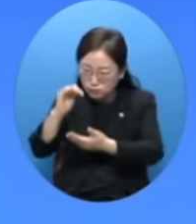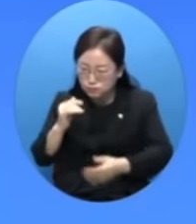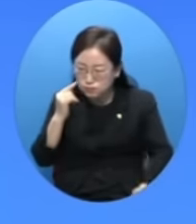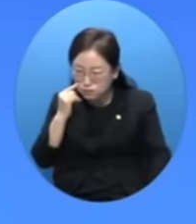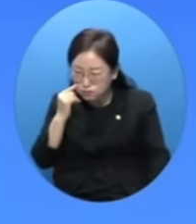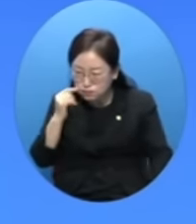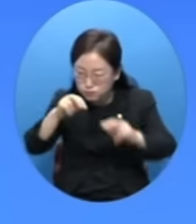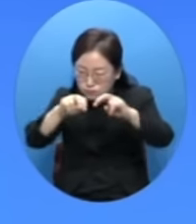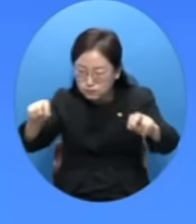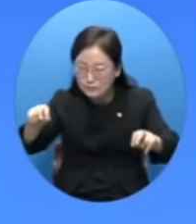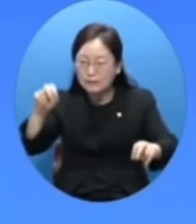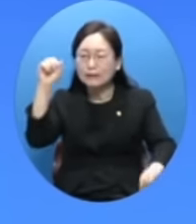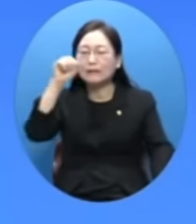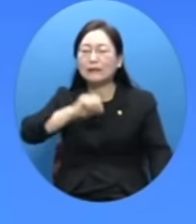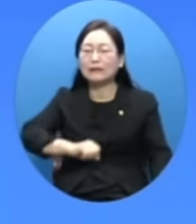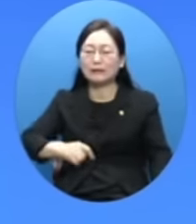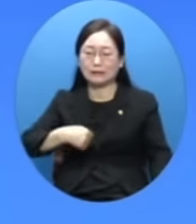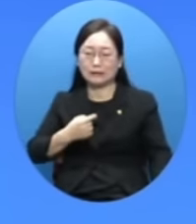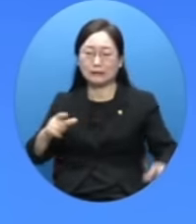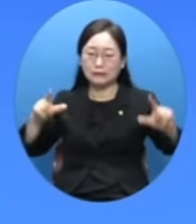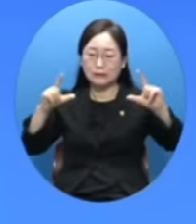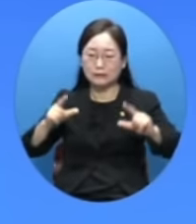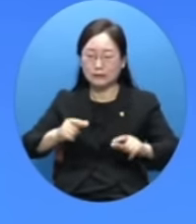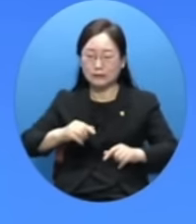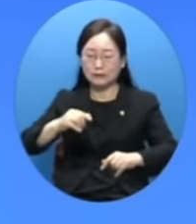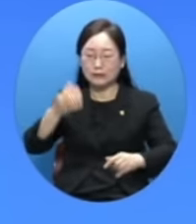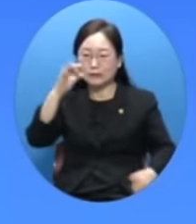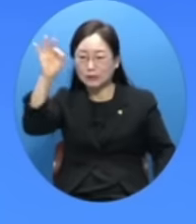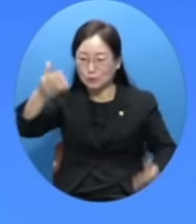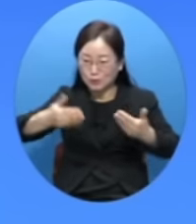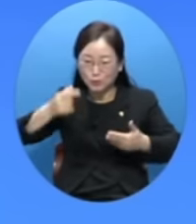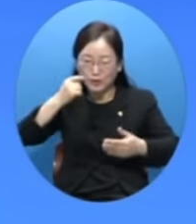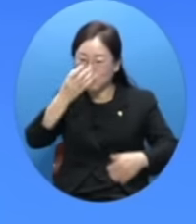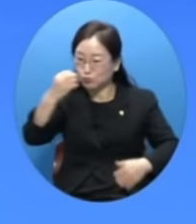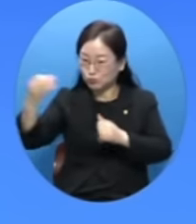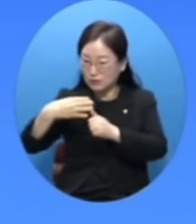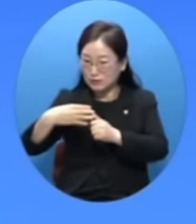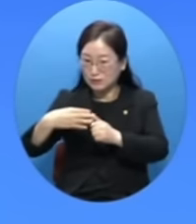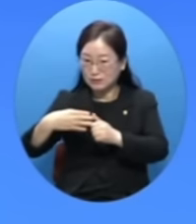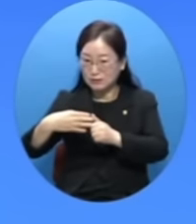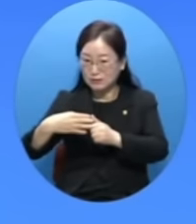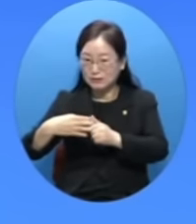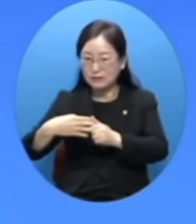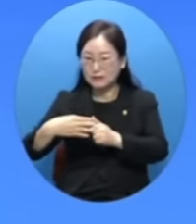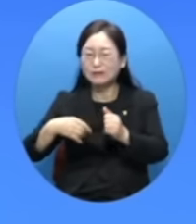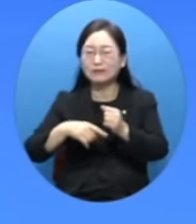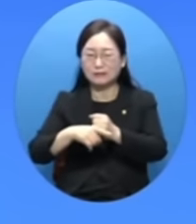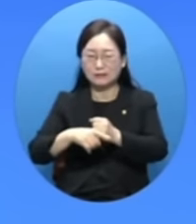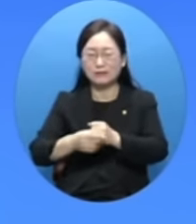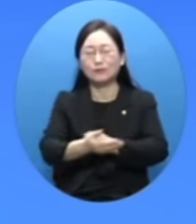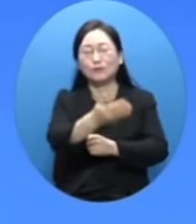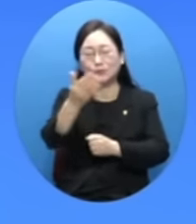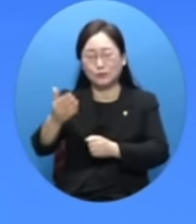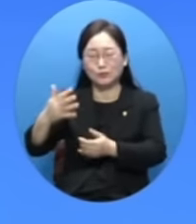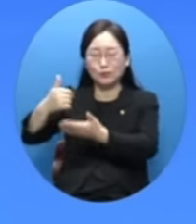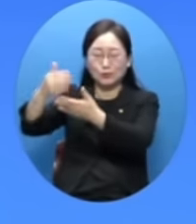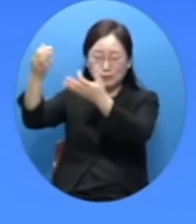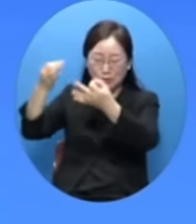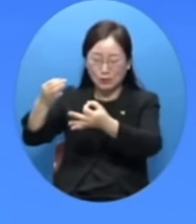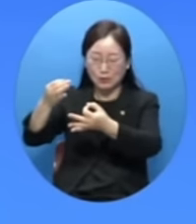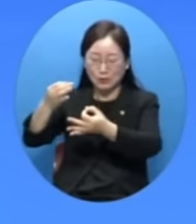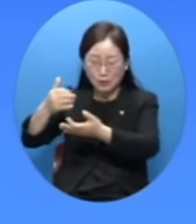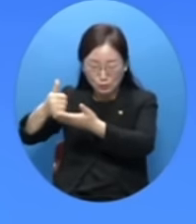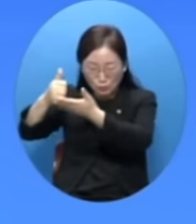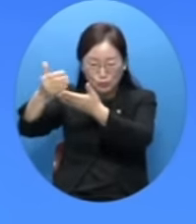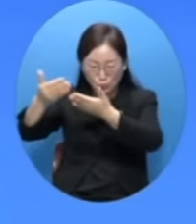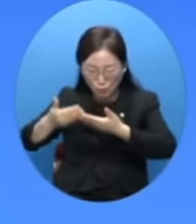내가 인정받지 못했다 내가 무시당했다는 그 내용입니다. 여러분 주님이 알아주시면 되고 주님이 존귀 여겨주시면 되는